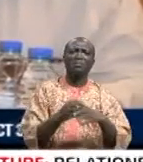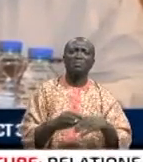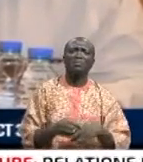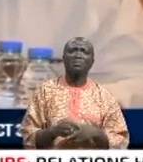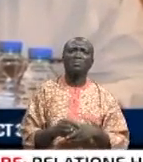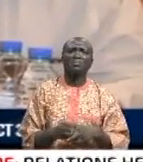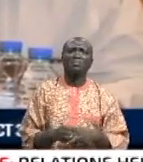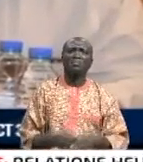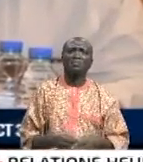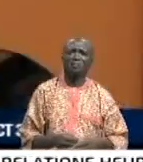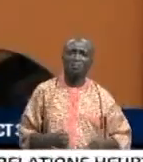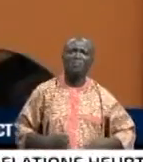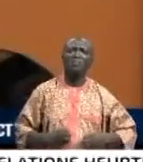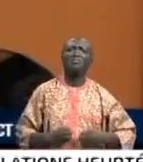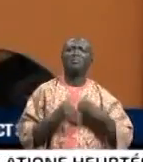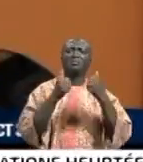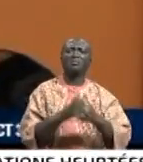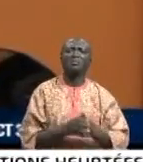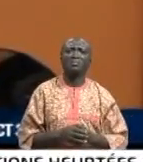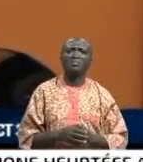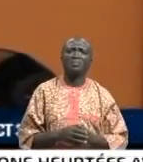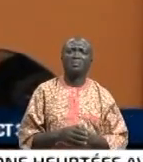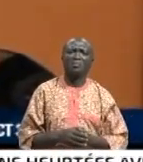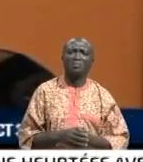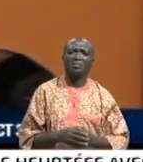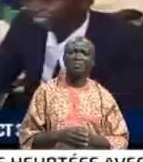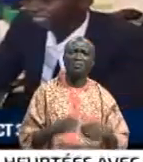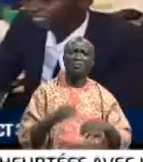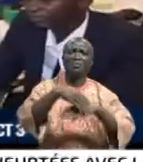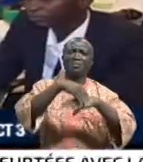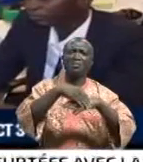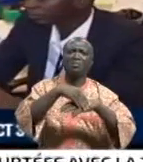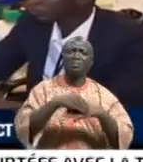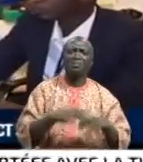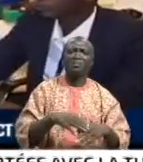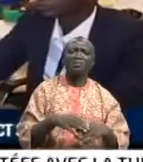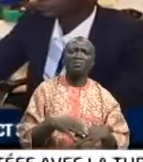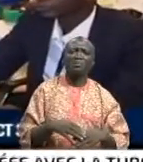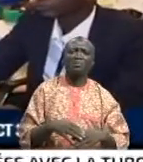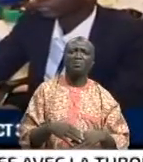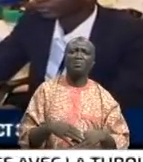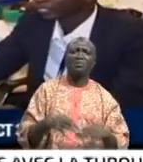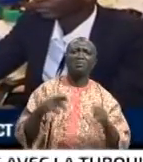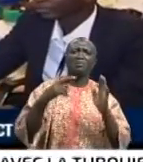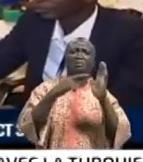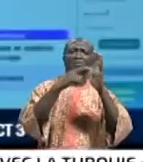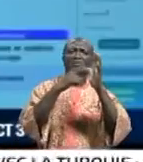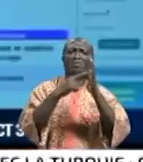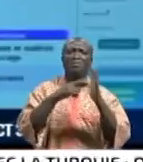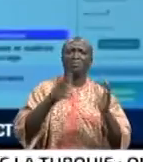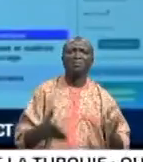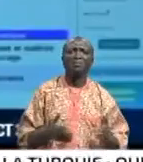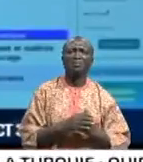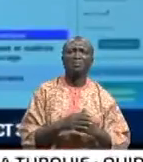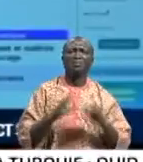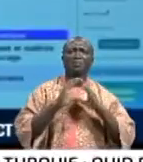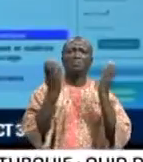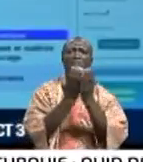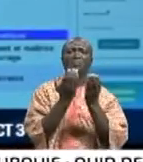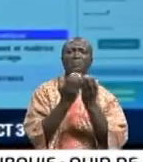atelier de formation des élus locaux et acteurs de Rio le représentant de l'Association des mers du Sénégal et mère de la commune de